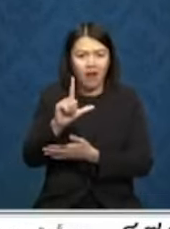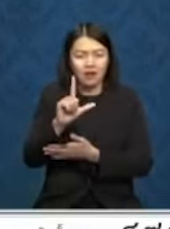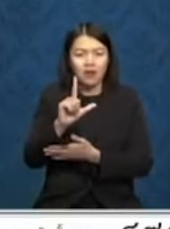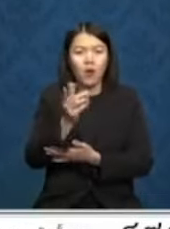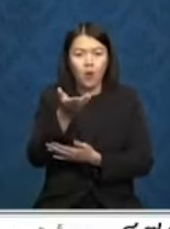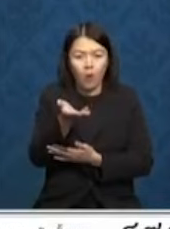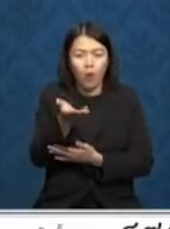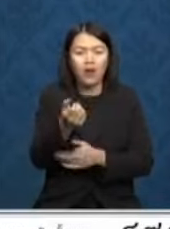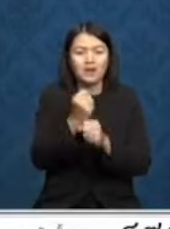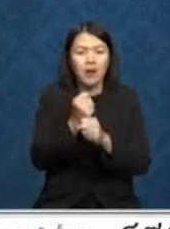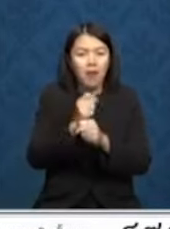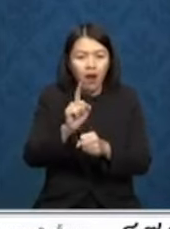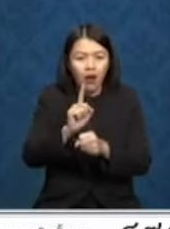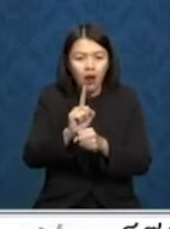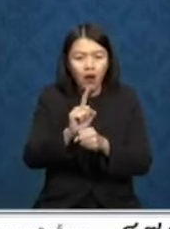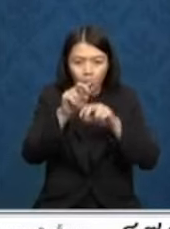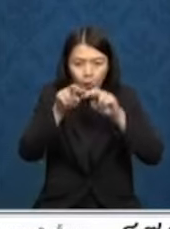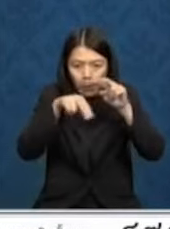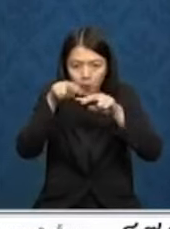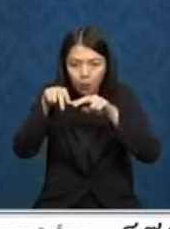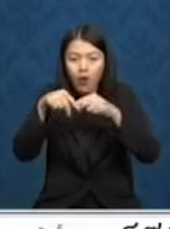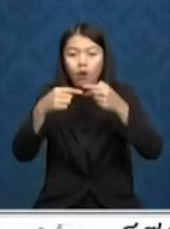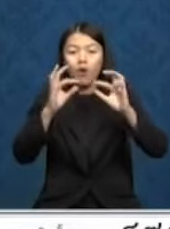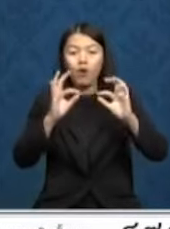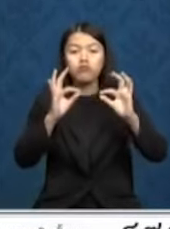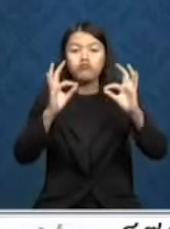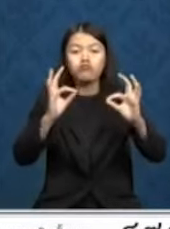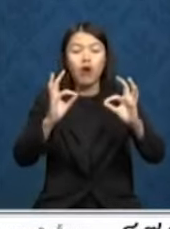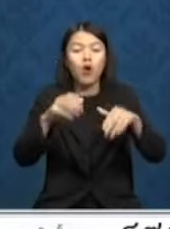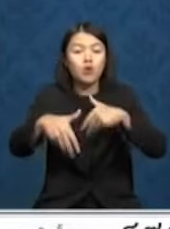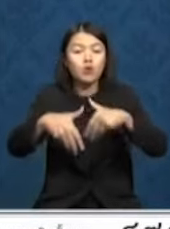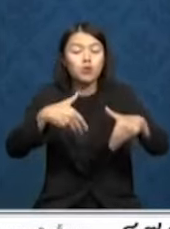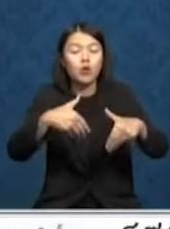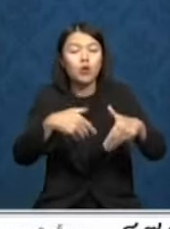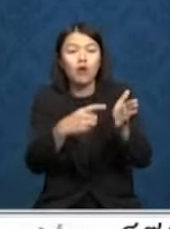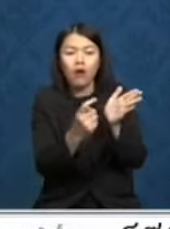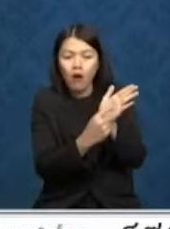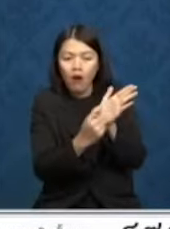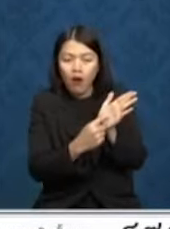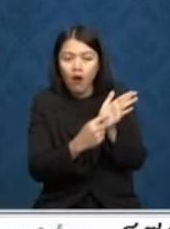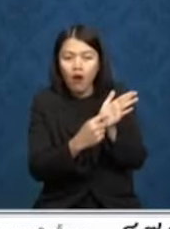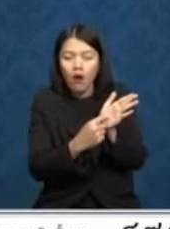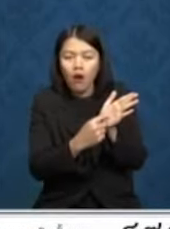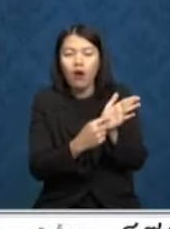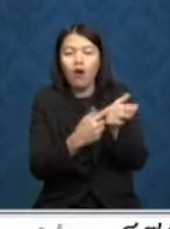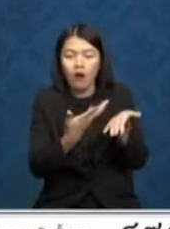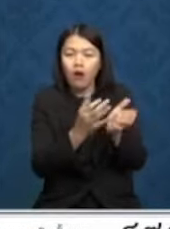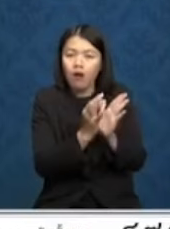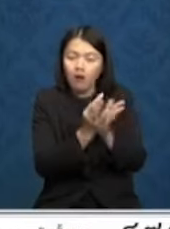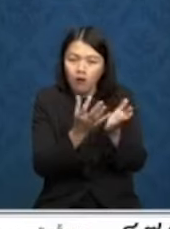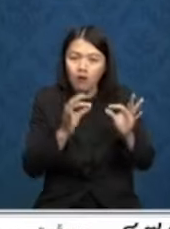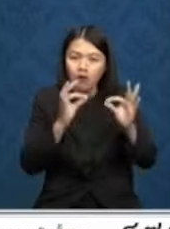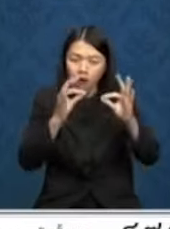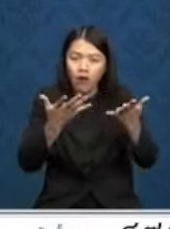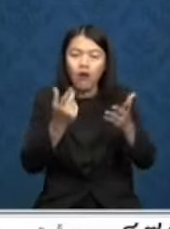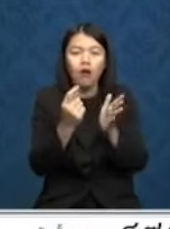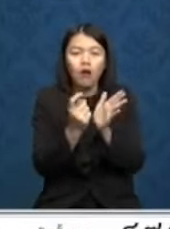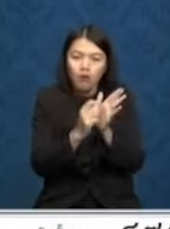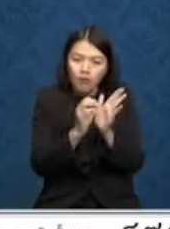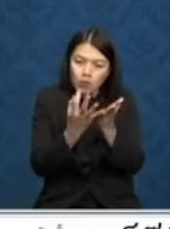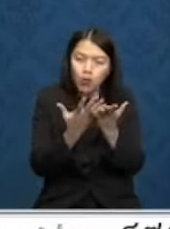พื่อที่จะไปทำอะไรคะเซอร์เวย์ออนไลน์สำรวจความคิดเห็นผ่านอะไรคะผ่านช่องทางออนไลน์ท่านประธ